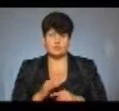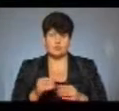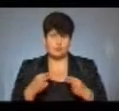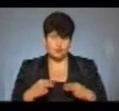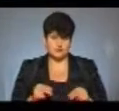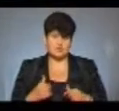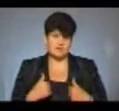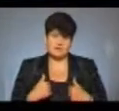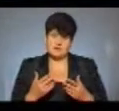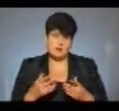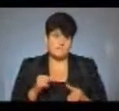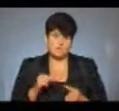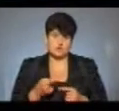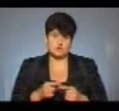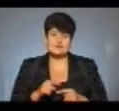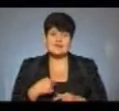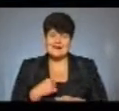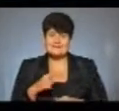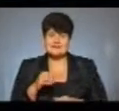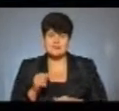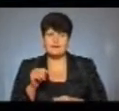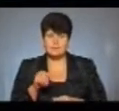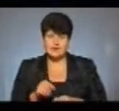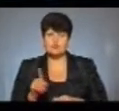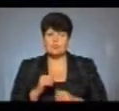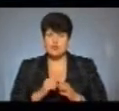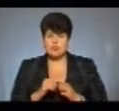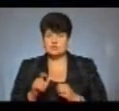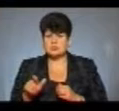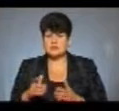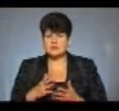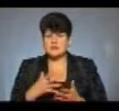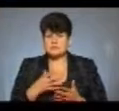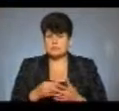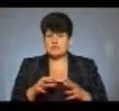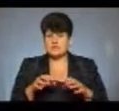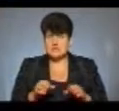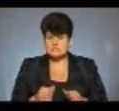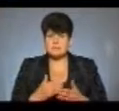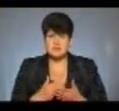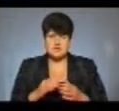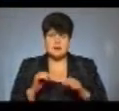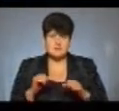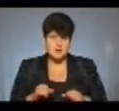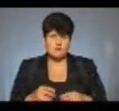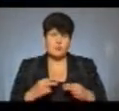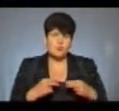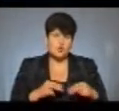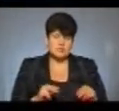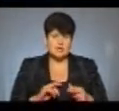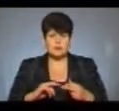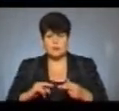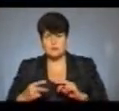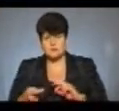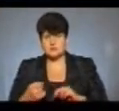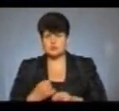я проти цього. Я за те, щоб кожна людина, яка має свою власність, вона має право її продати, обміняти